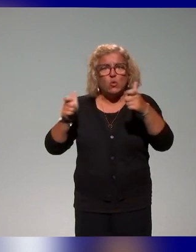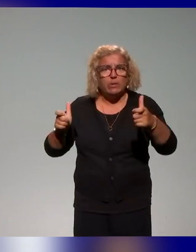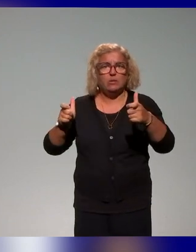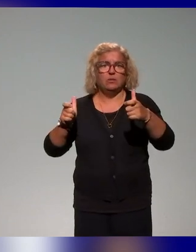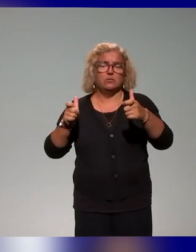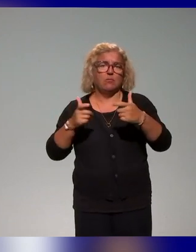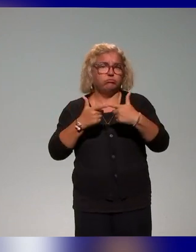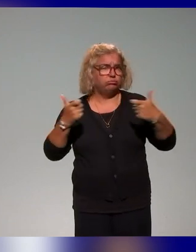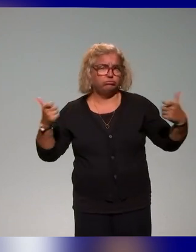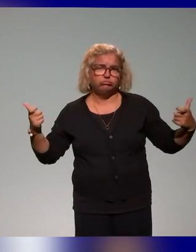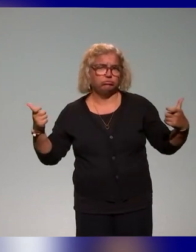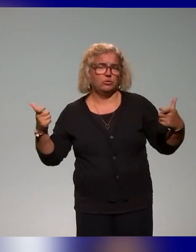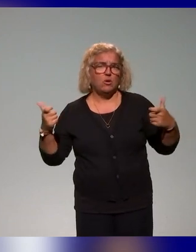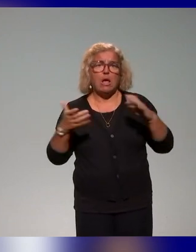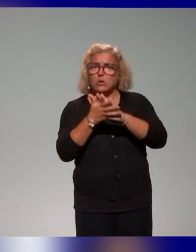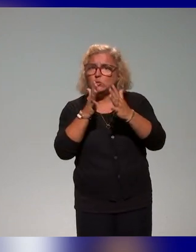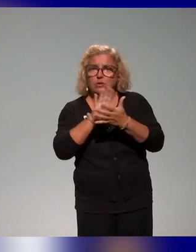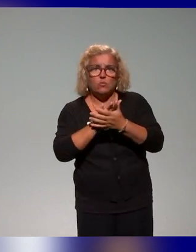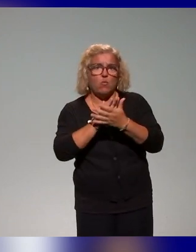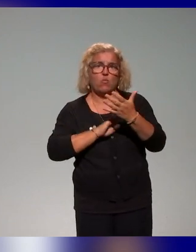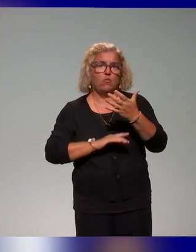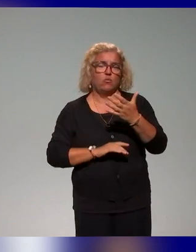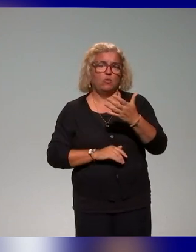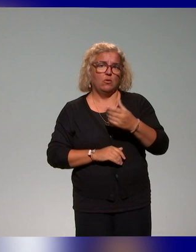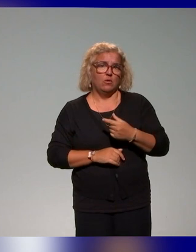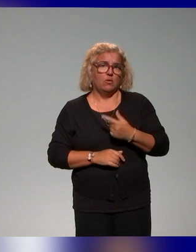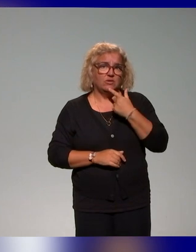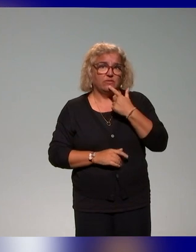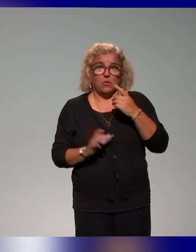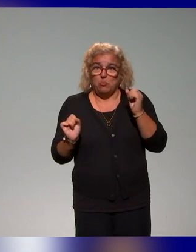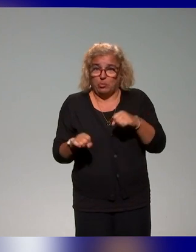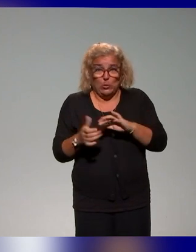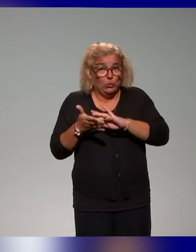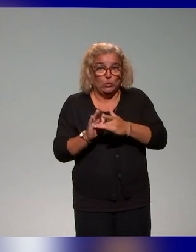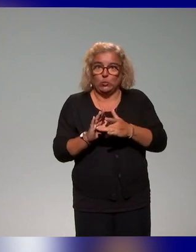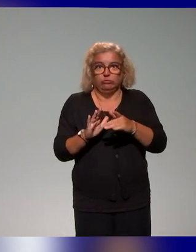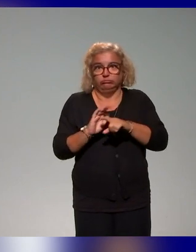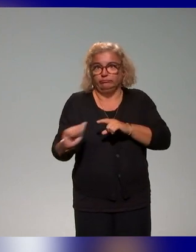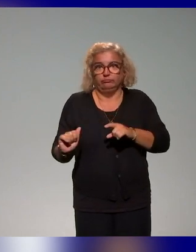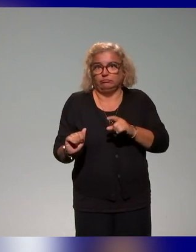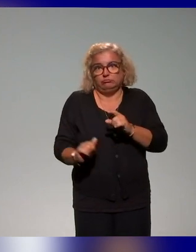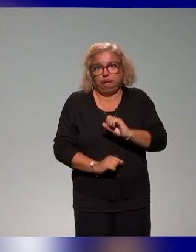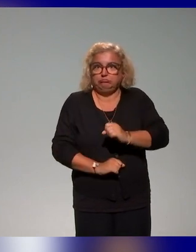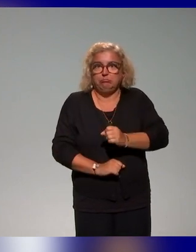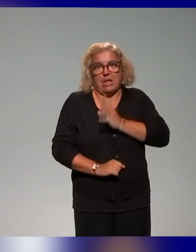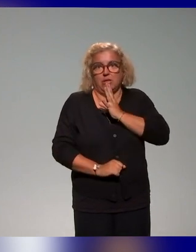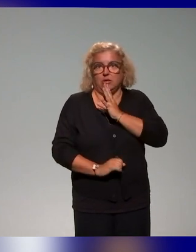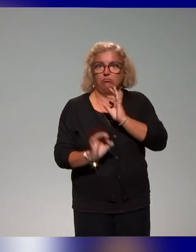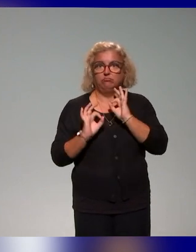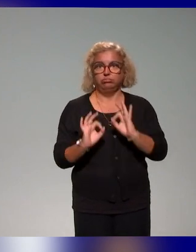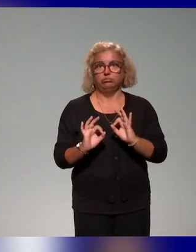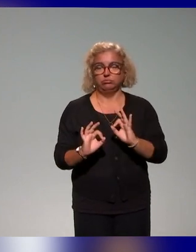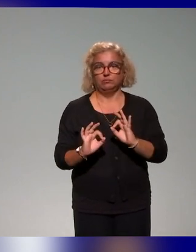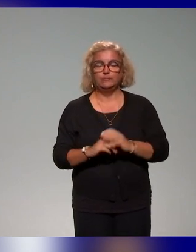entreprise, association, puisque dans la mesure du possible, comme on peut tout faire avec Moodle, bah voilà, c'est un outil qui est vraiment